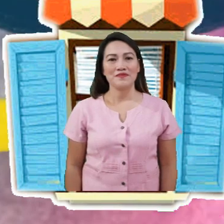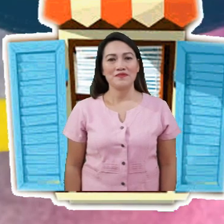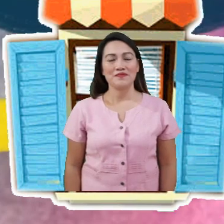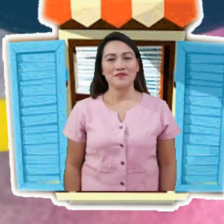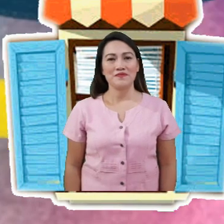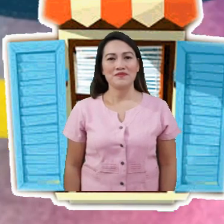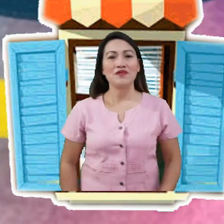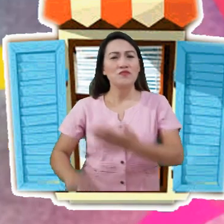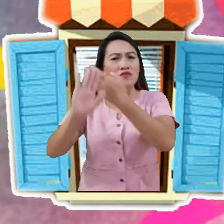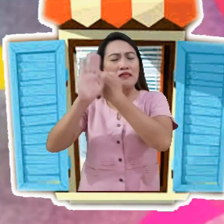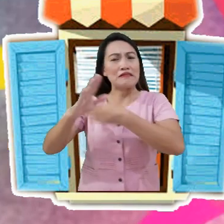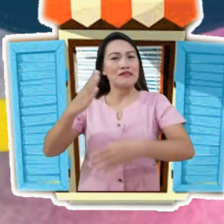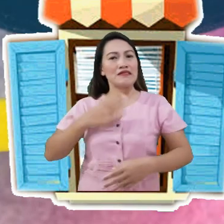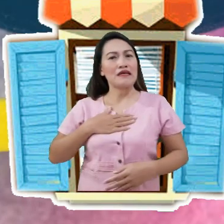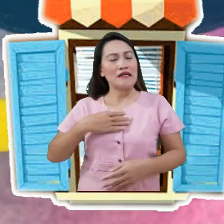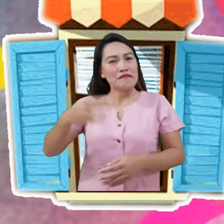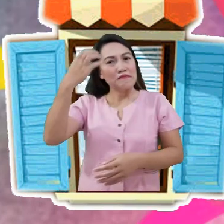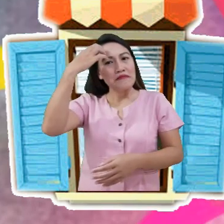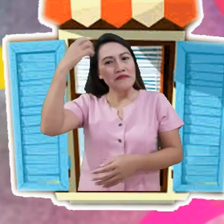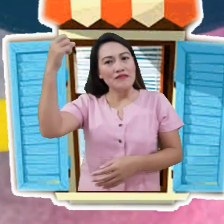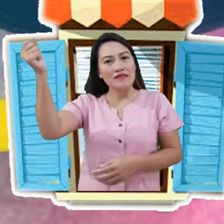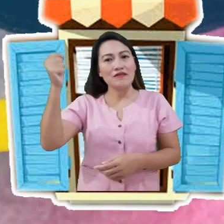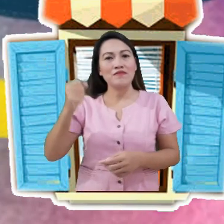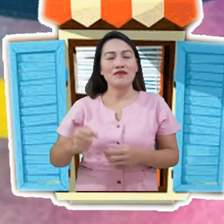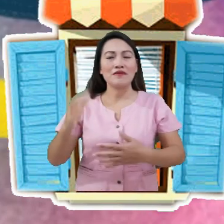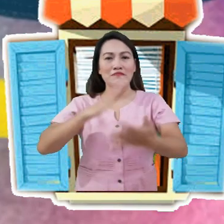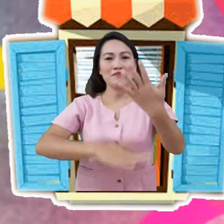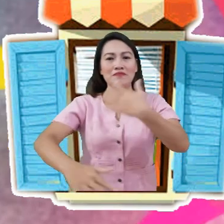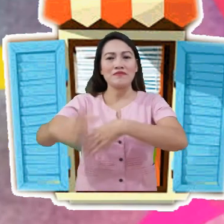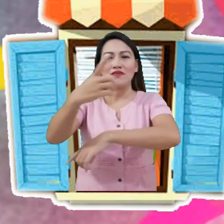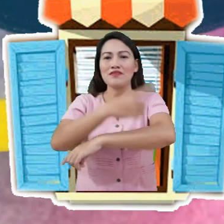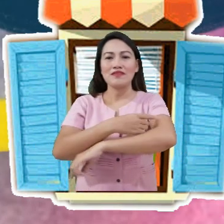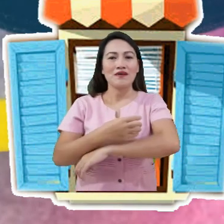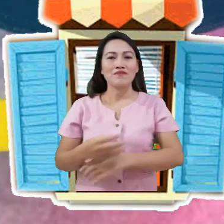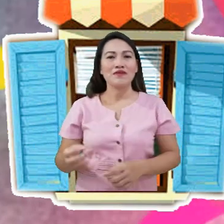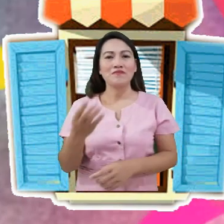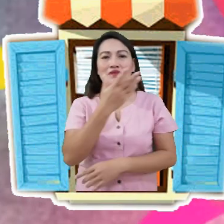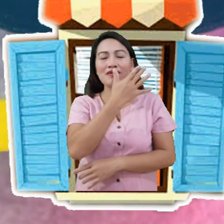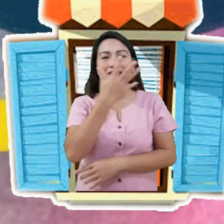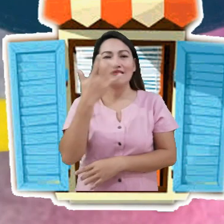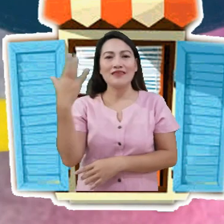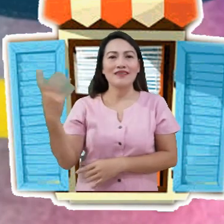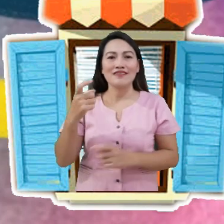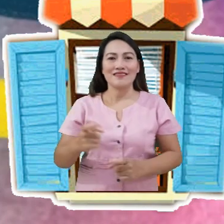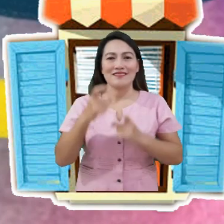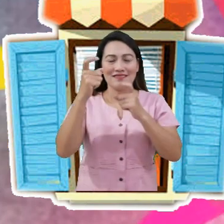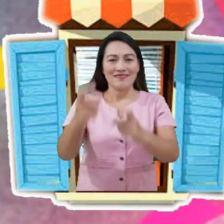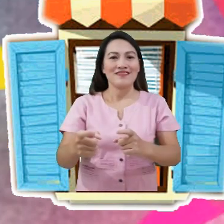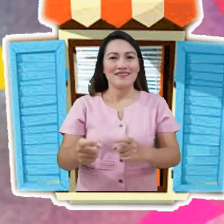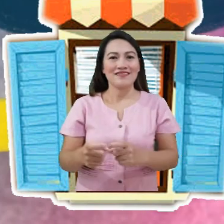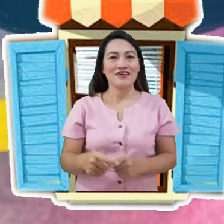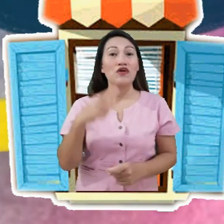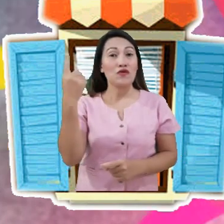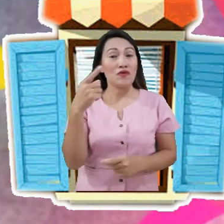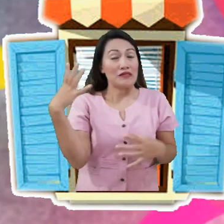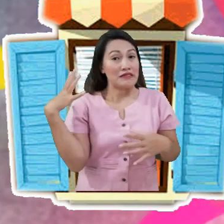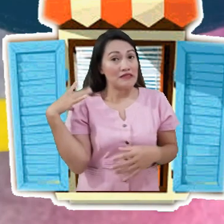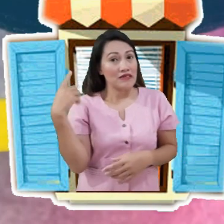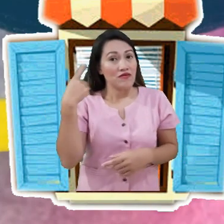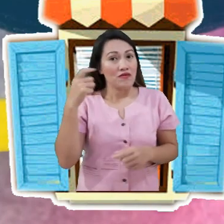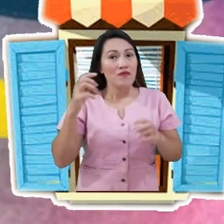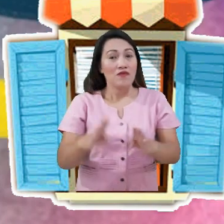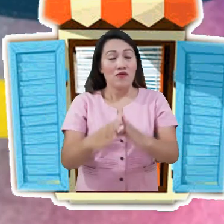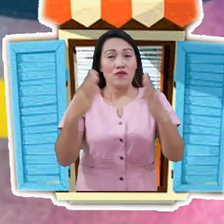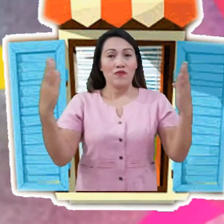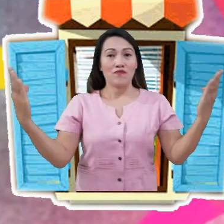Bumalik sa aking alaala ang mga kaarawan at mga makukulay na regalo na lagi naghihintay sa akin upang aking buksan. Iyon